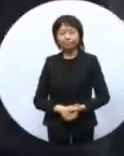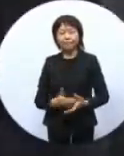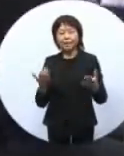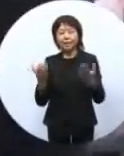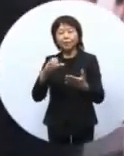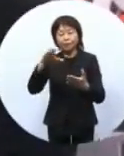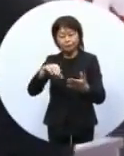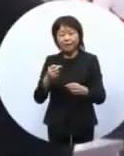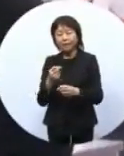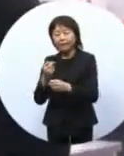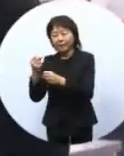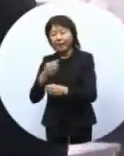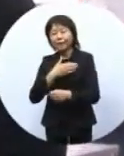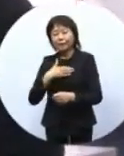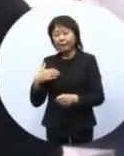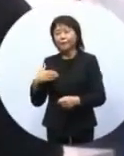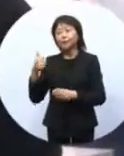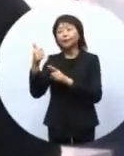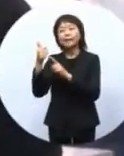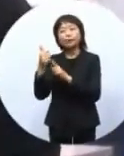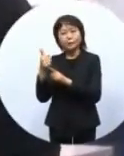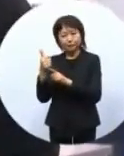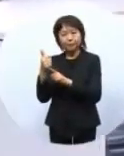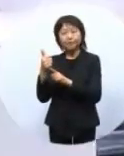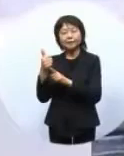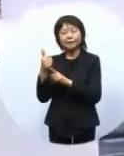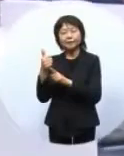でも頼りになる存在だという西村さんは、